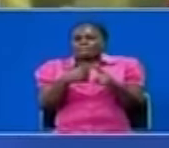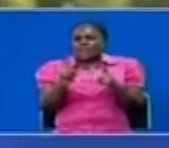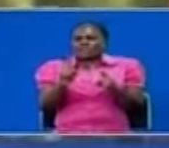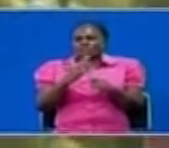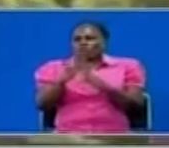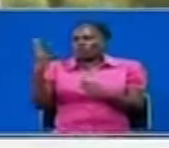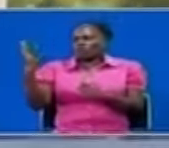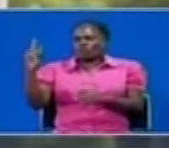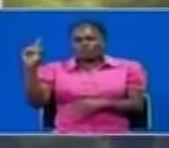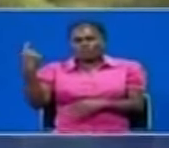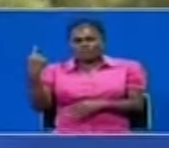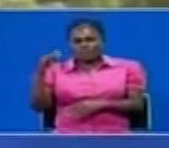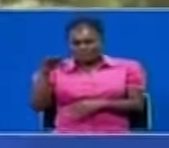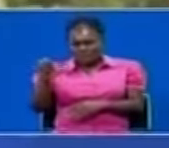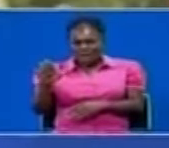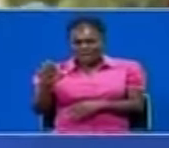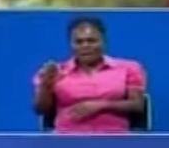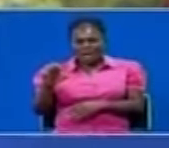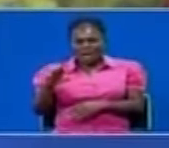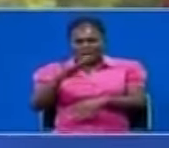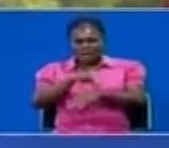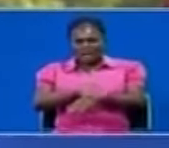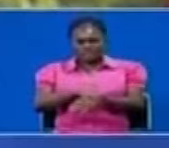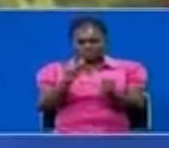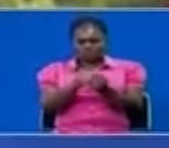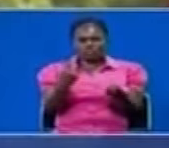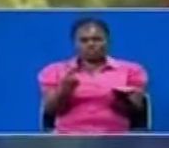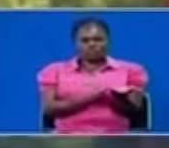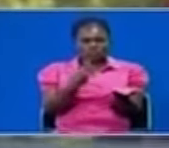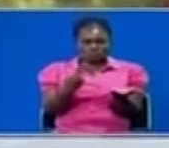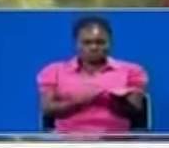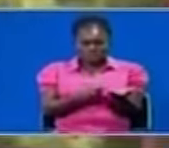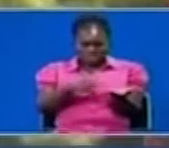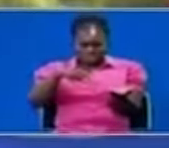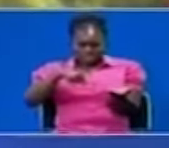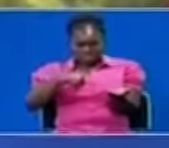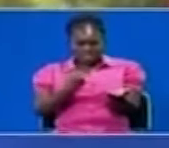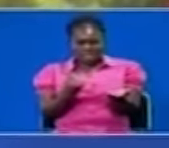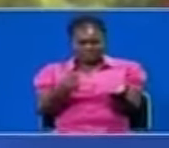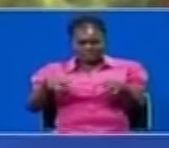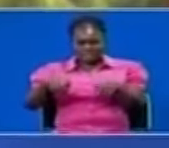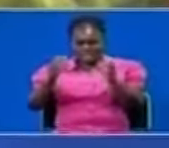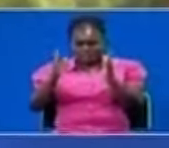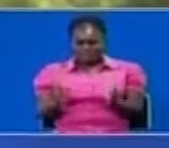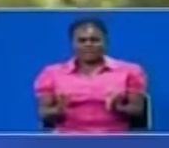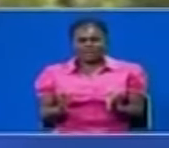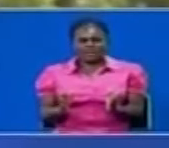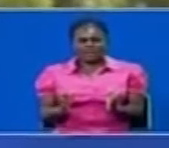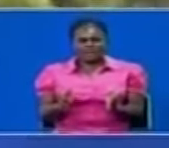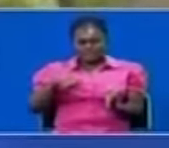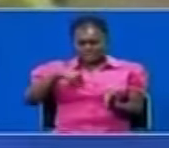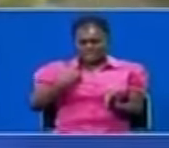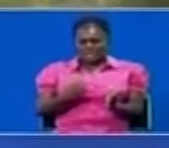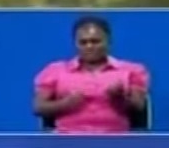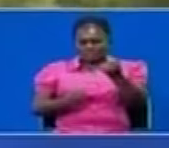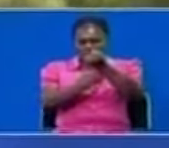Yeye alikuwa ameshikana na wazungu wote, sasa amepeleka Mvurya kotini. Mimi ndio fan wa makesi. Mimi ndio